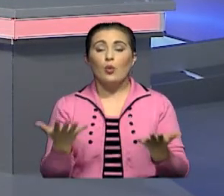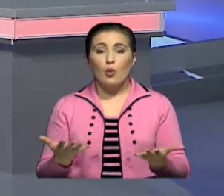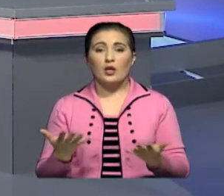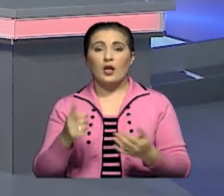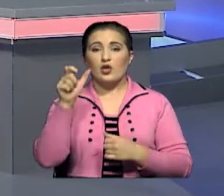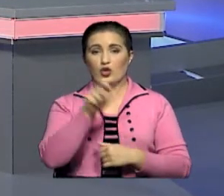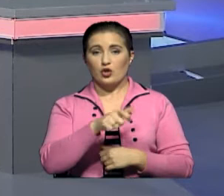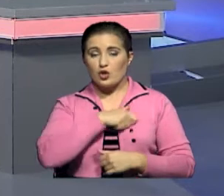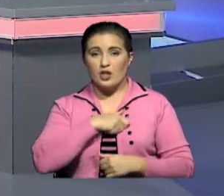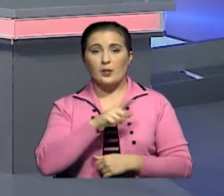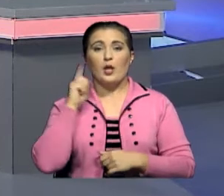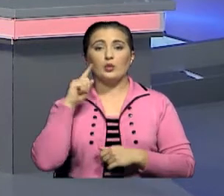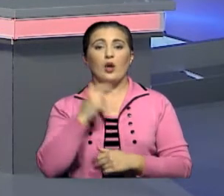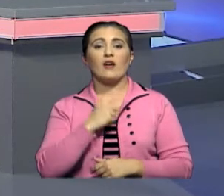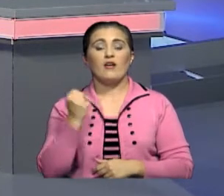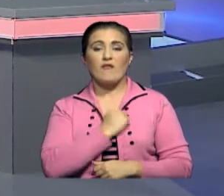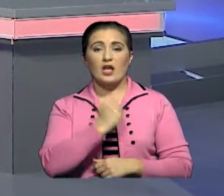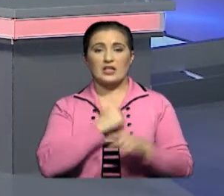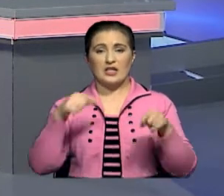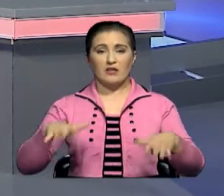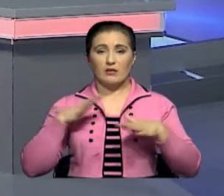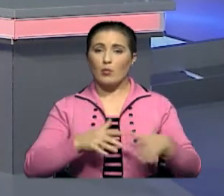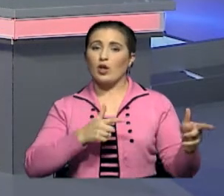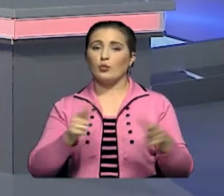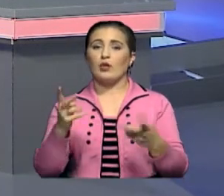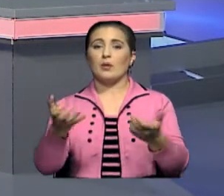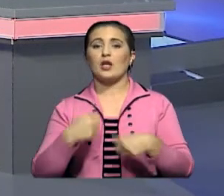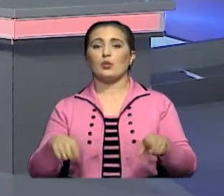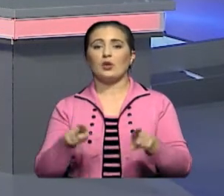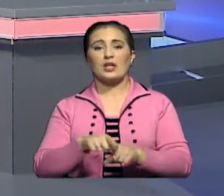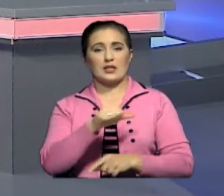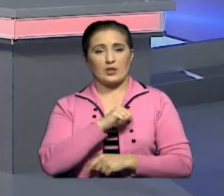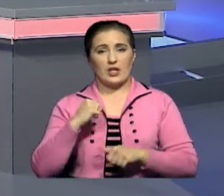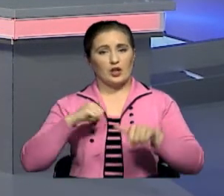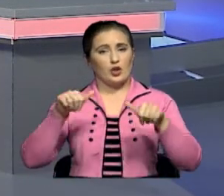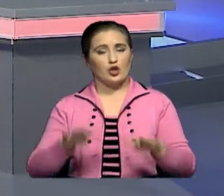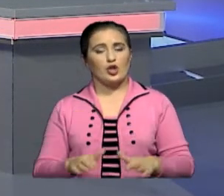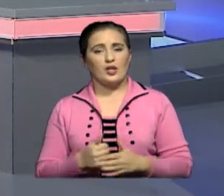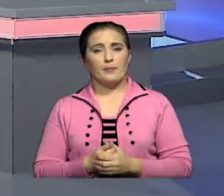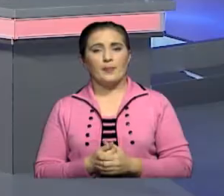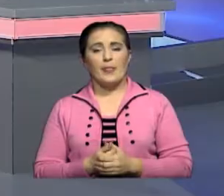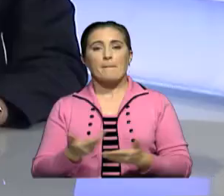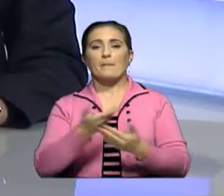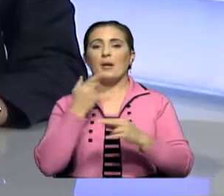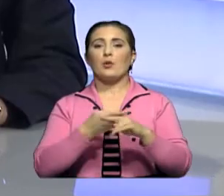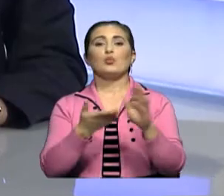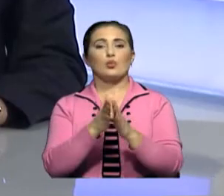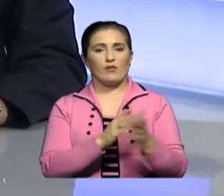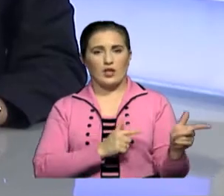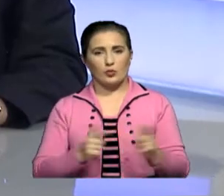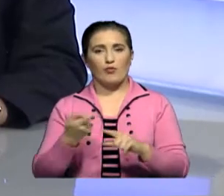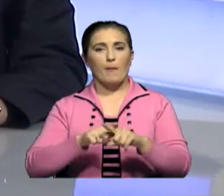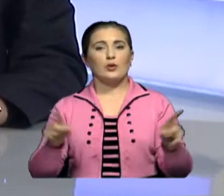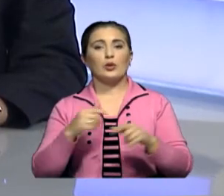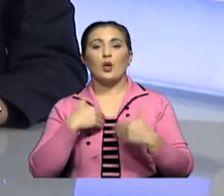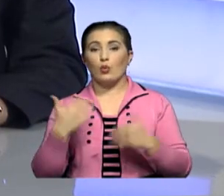члены молодой гвардии здесь в крыму готовы принятию таких самостоятельных решений мы безусловно готовы поскольку